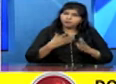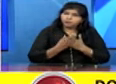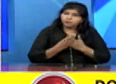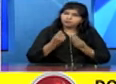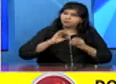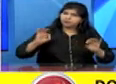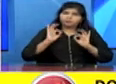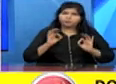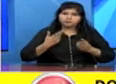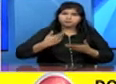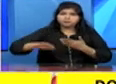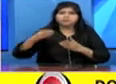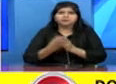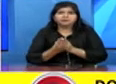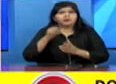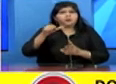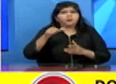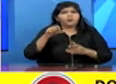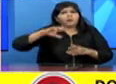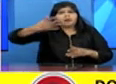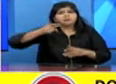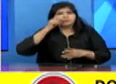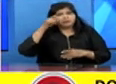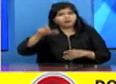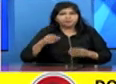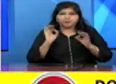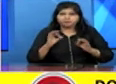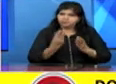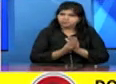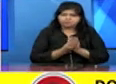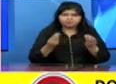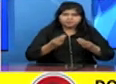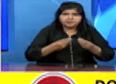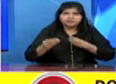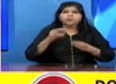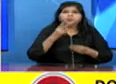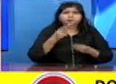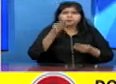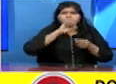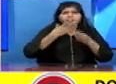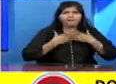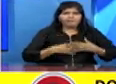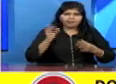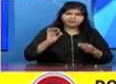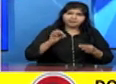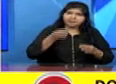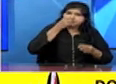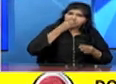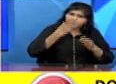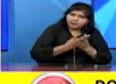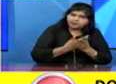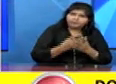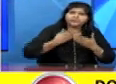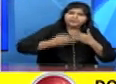9 केसेस है, दे आर आल्सो वेरी स्टेबल एंड दे आर आल्सो डूइंग वेल। दो भी वो वायरस बॉडी में होते हुए भी दे आर गेटिंग